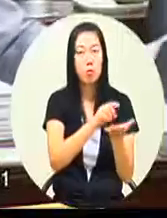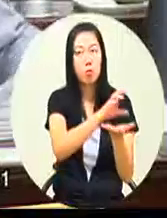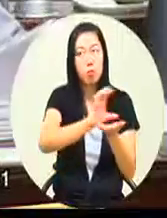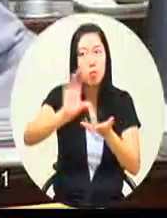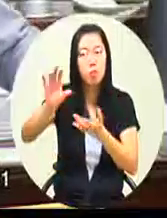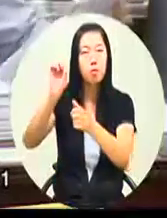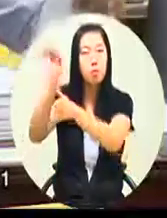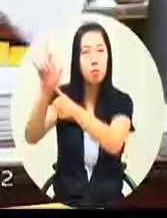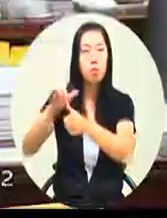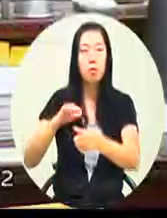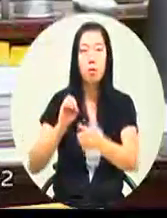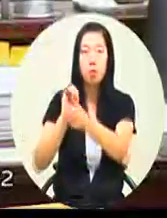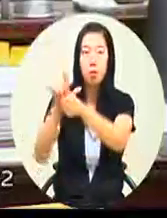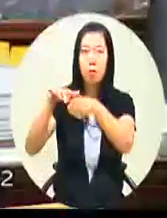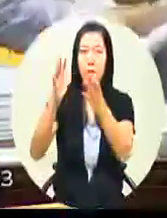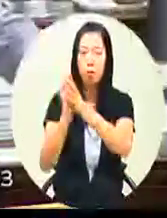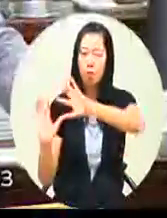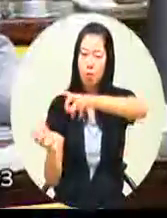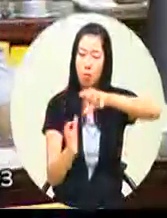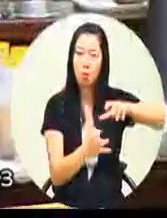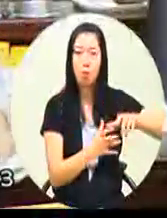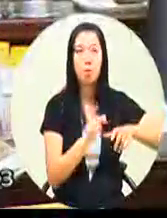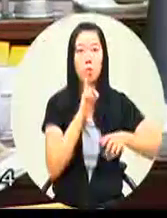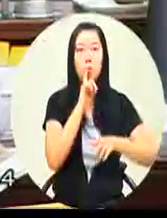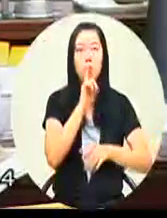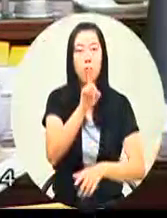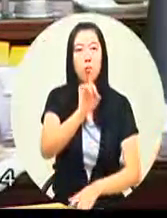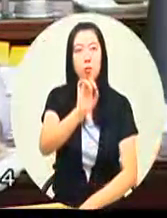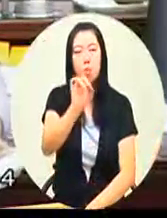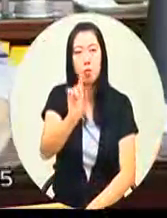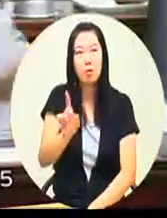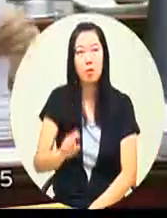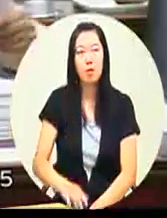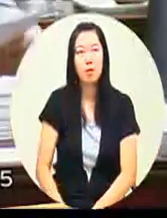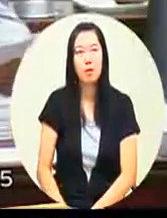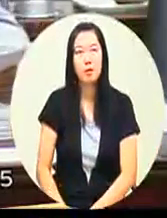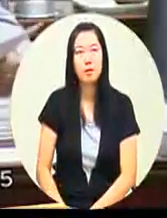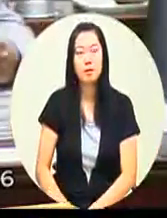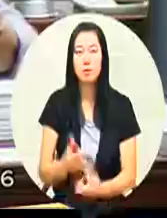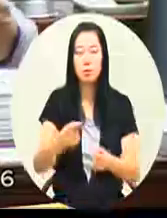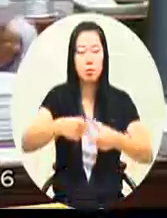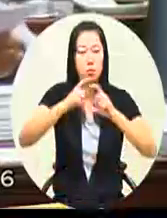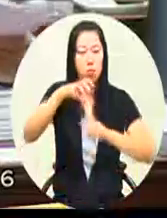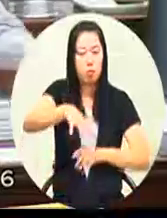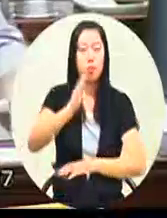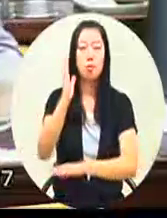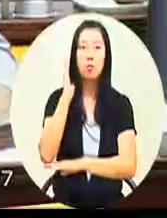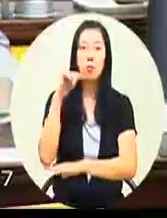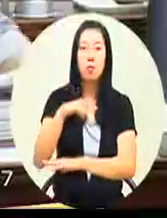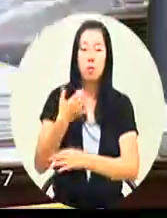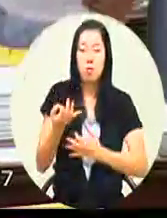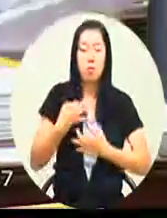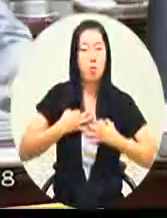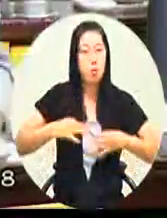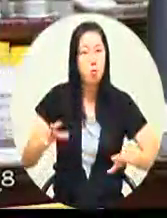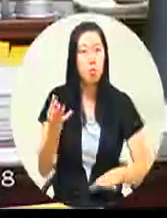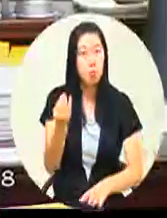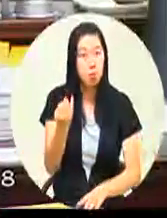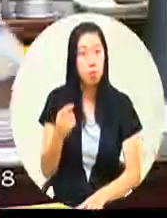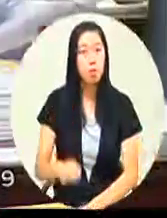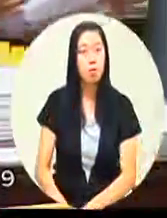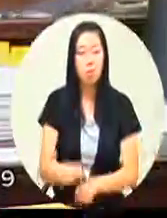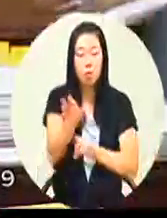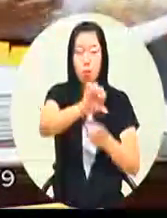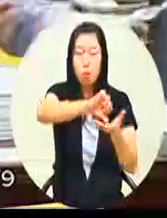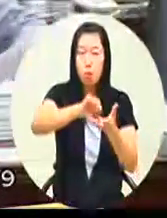际上的，不是讲啊，整个国际工噶我听得我多，还是回到地方啊？到底我们地方损失了多少？农业损